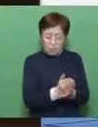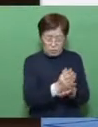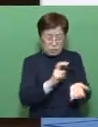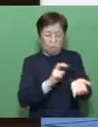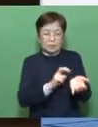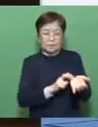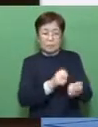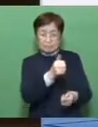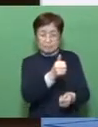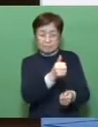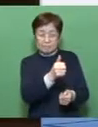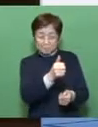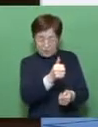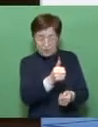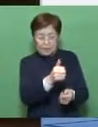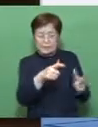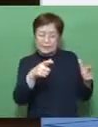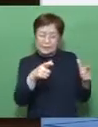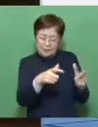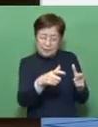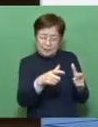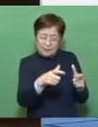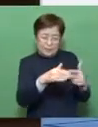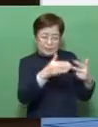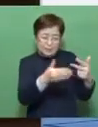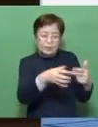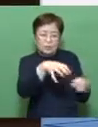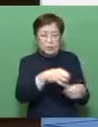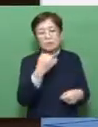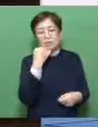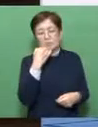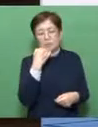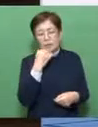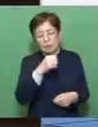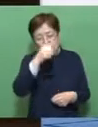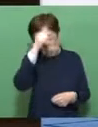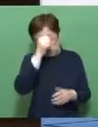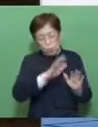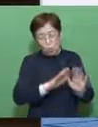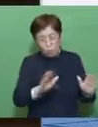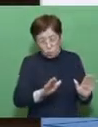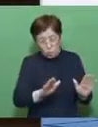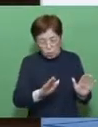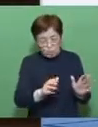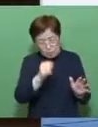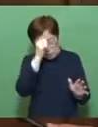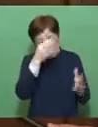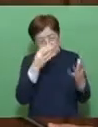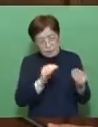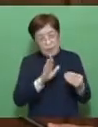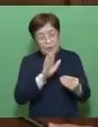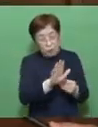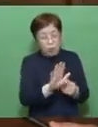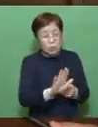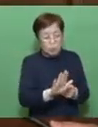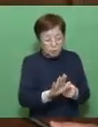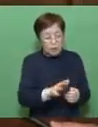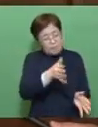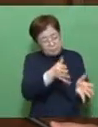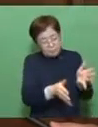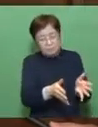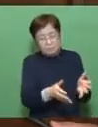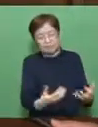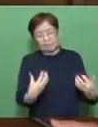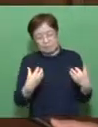はいあの病児病後保育事業をやってもらうあいうことをあの基本にしてあの普及を図りたい